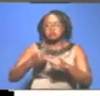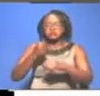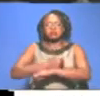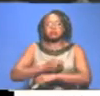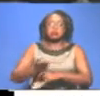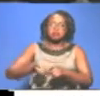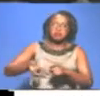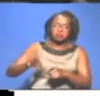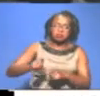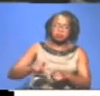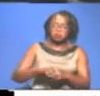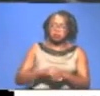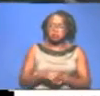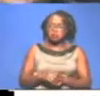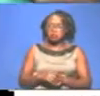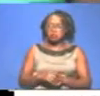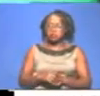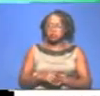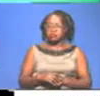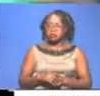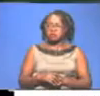kame.